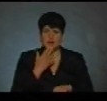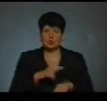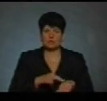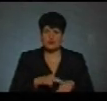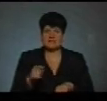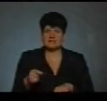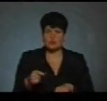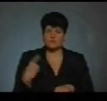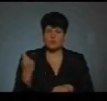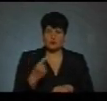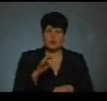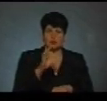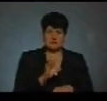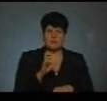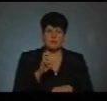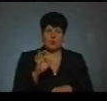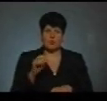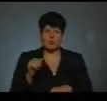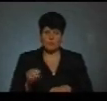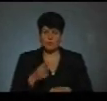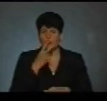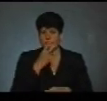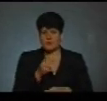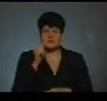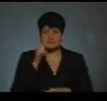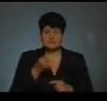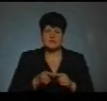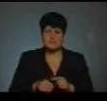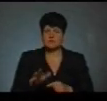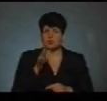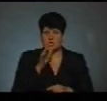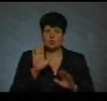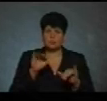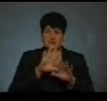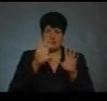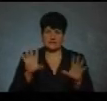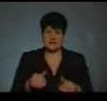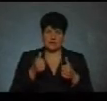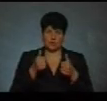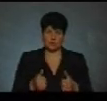Тернопільській області Олександром Богомолом. Побачимося завтра у цій же прі. До побачення і на все добре.